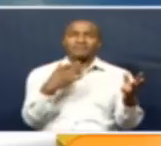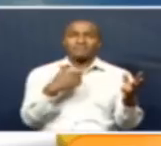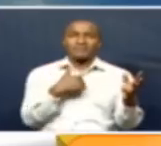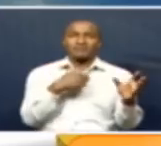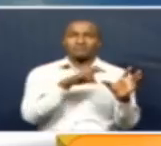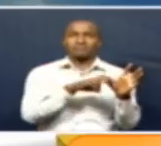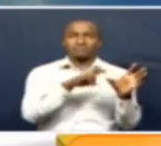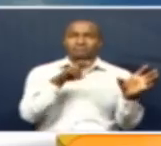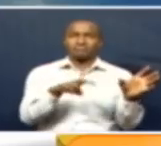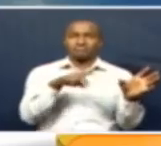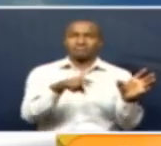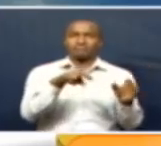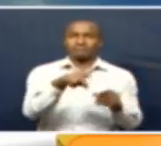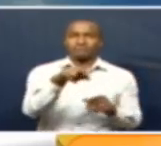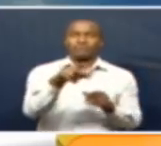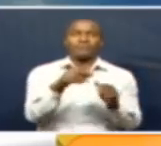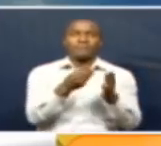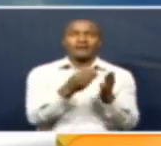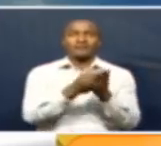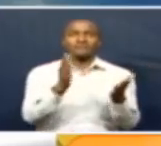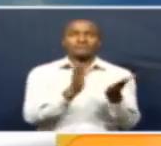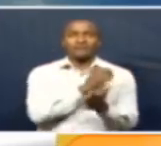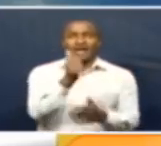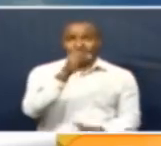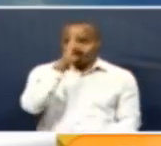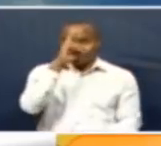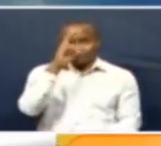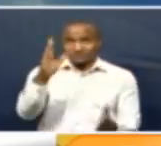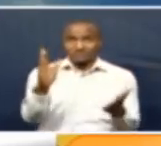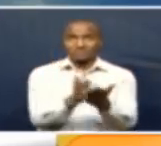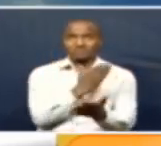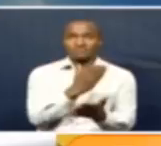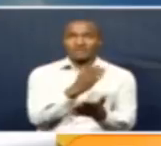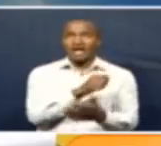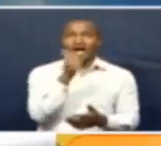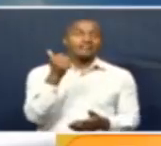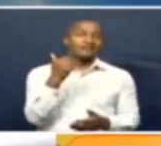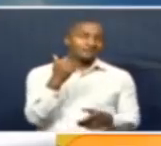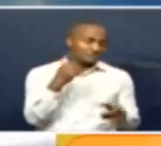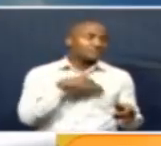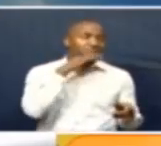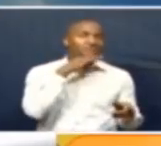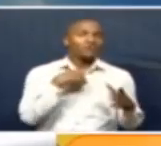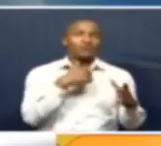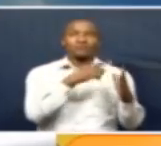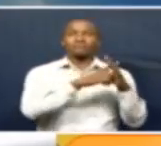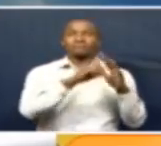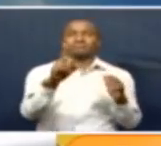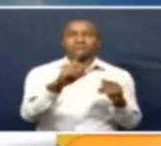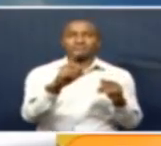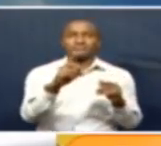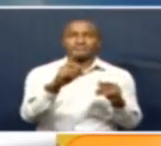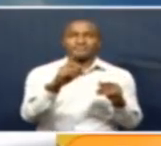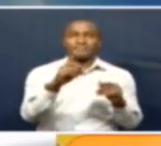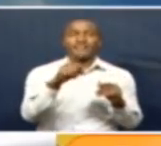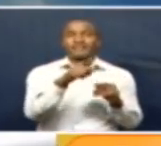na karatasi na pesa lakini zile zingine polisi walichukua na wale walikufa na sisi tukaenda. Na ilikuwa mbaya